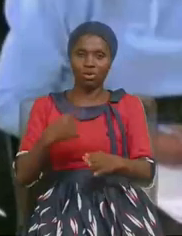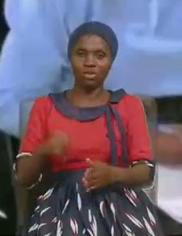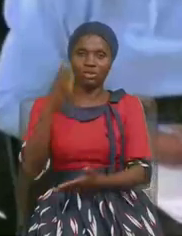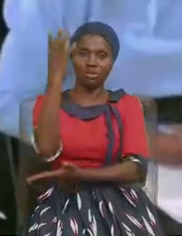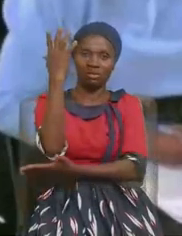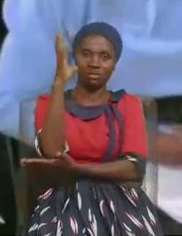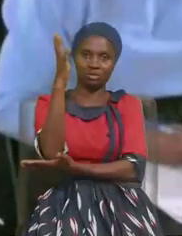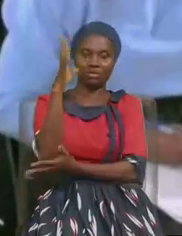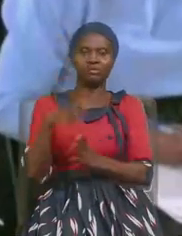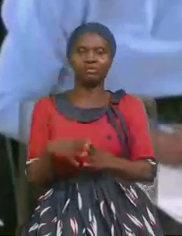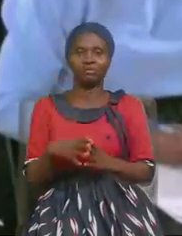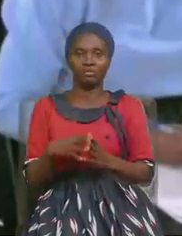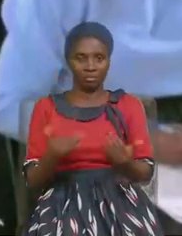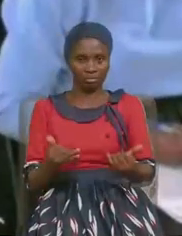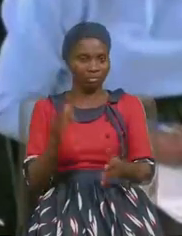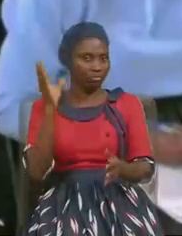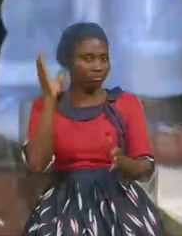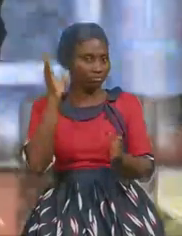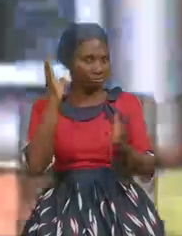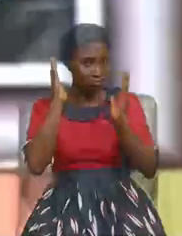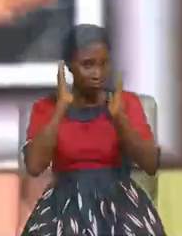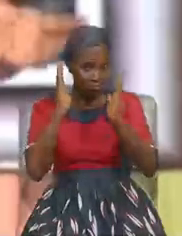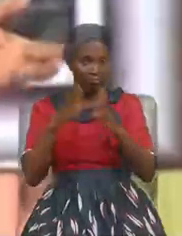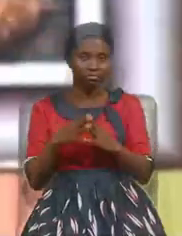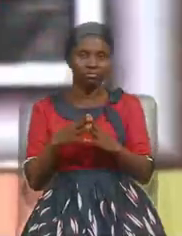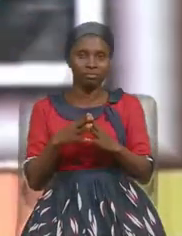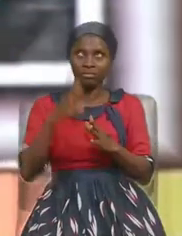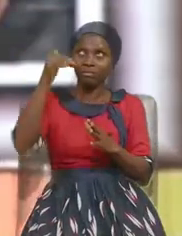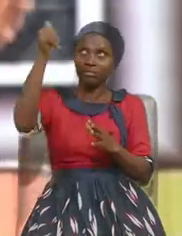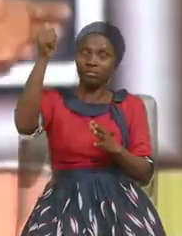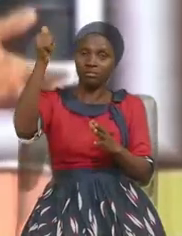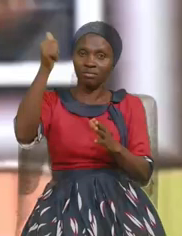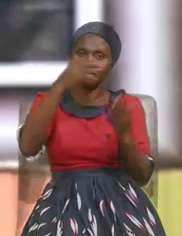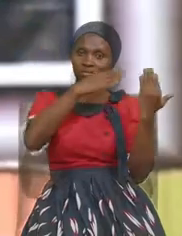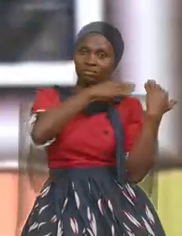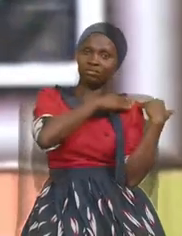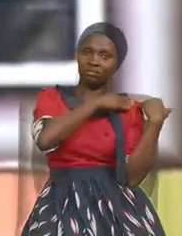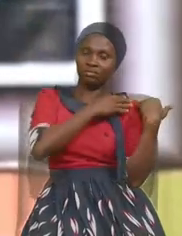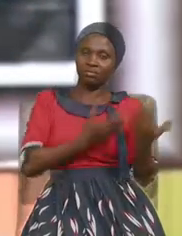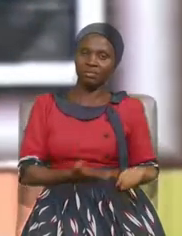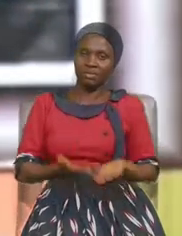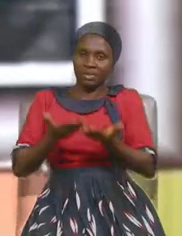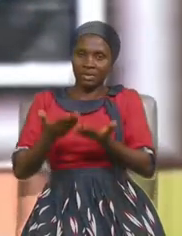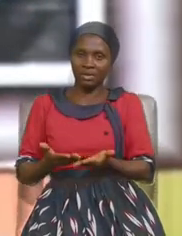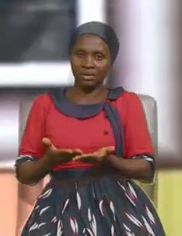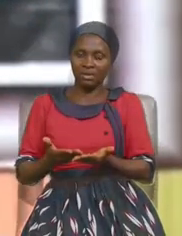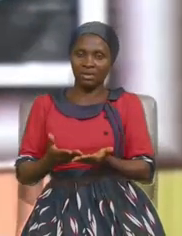Lui-même a porté, pris, ôté nos péchés